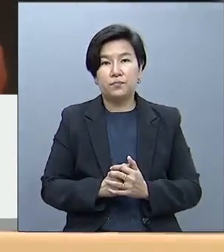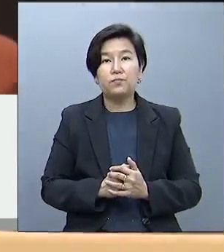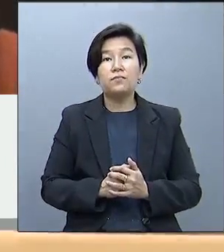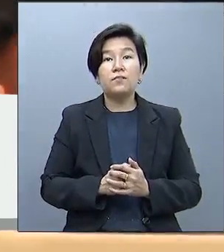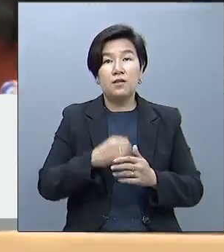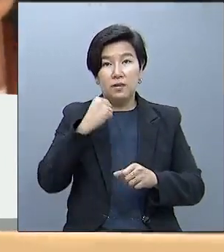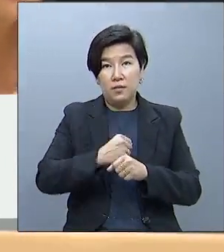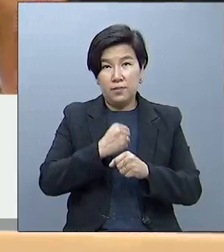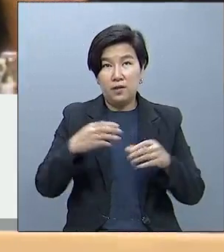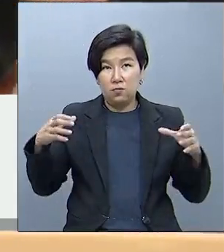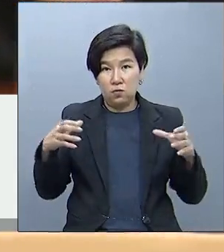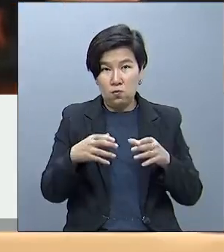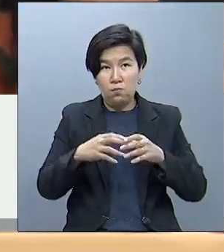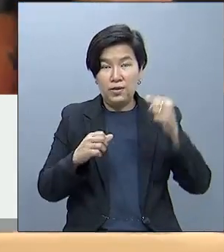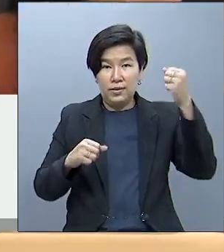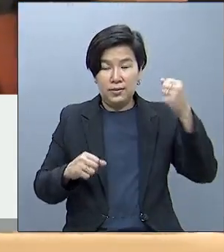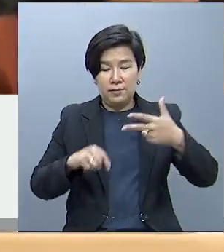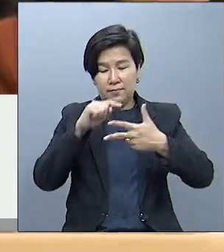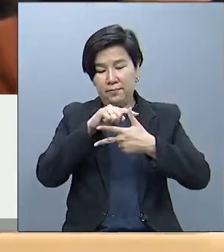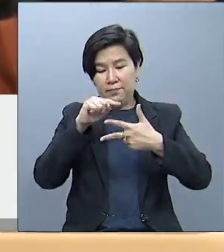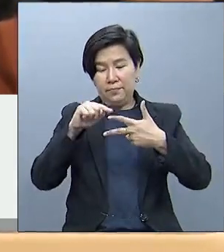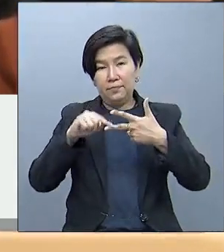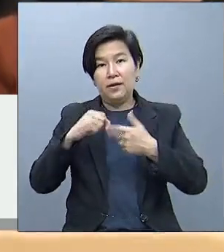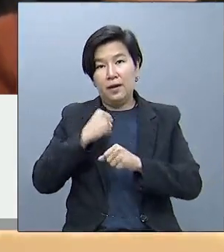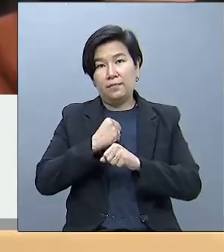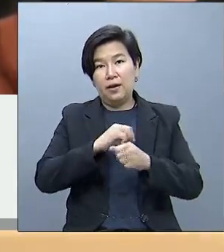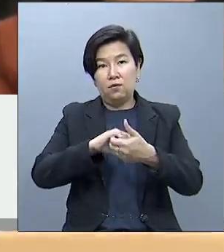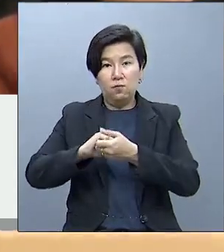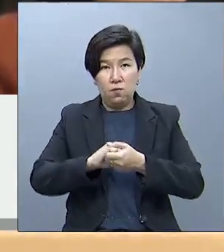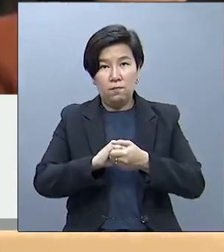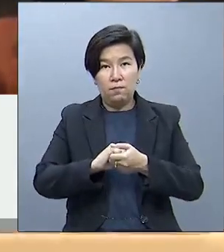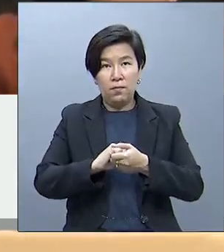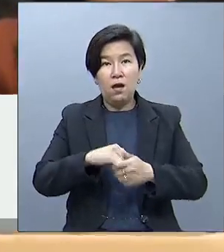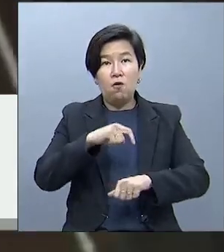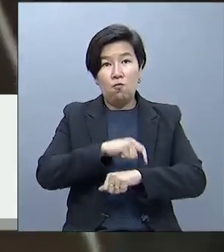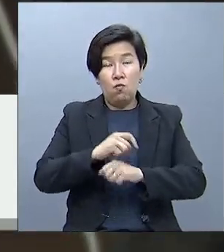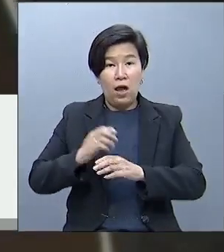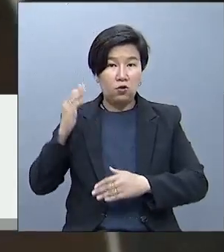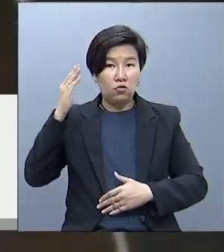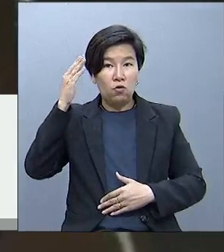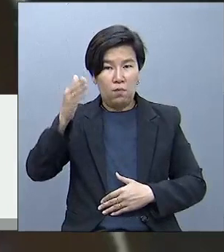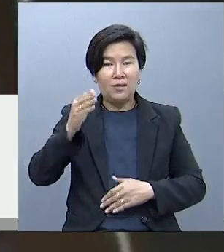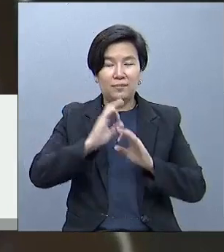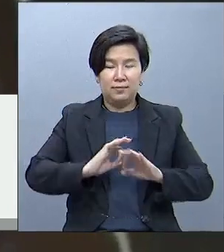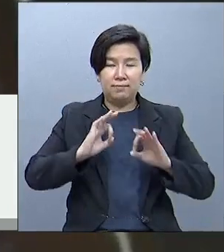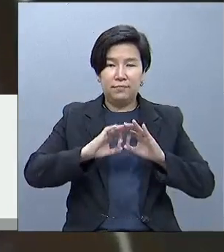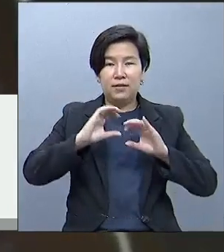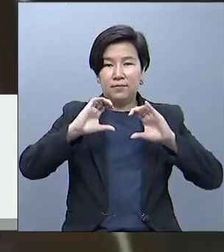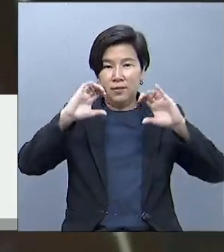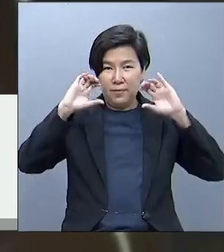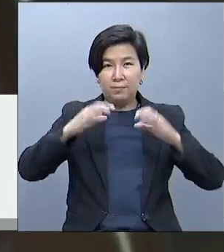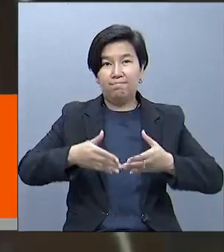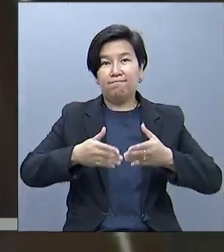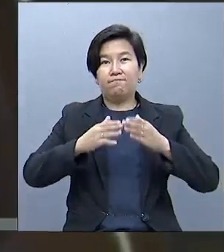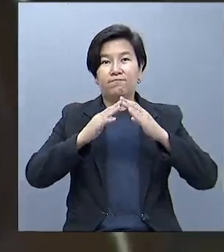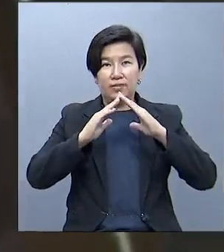านร่วมกันเพื่อเปลี่ยนผ่านรัฐบาลและเขายังให้คำมั่นนะคะว่าหลังจากนี้จะมีการตั้งรัฐบาลกันได้ค่ะ สำหรับคำถามนี้นะครับ